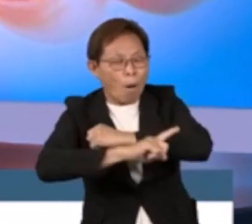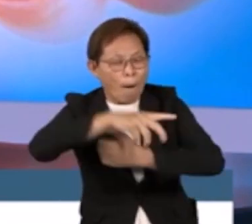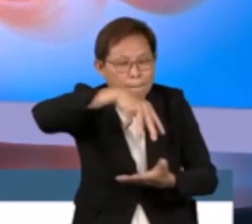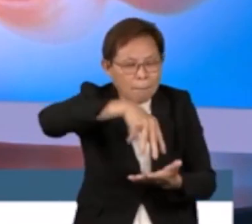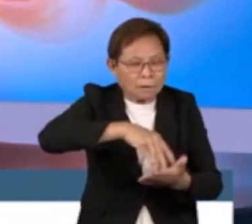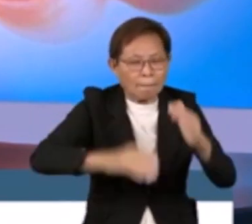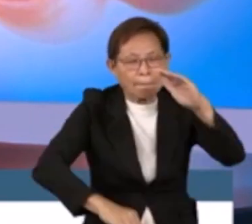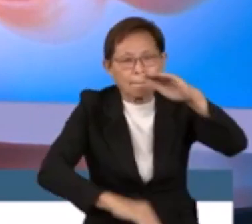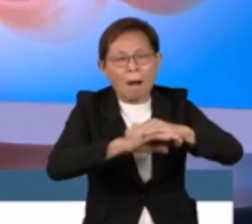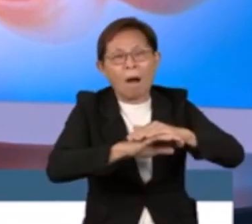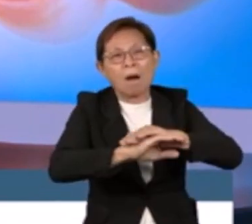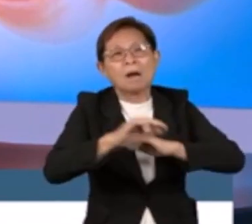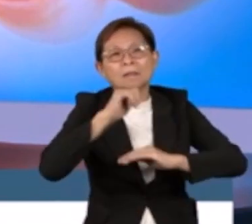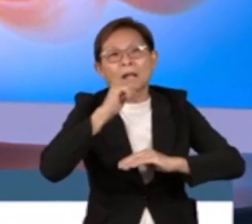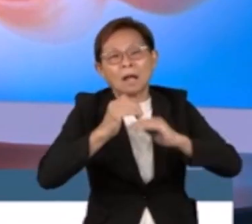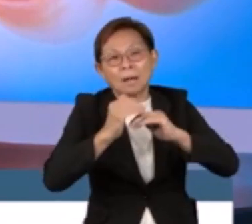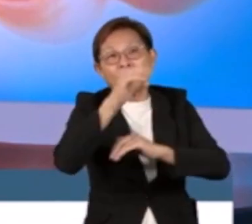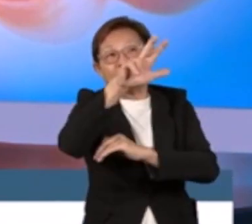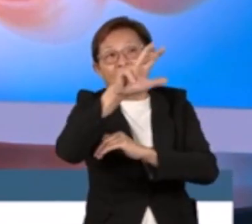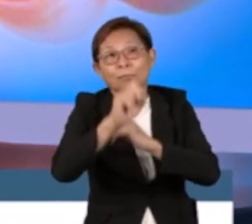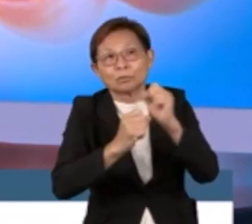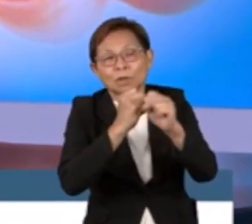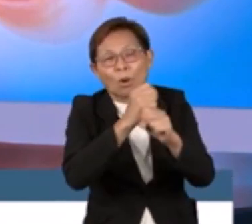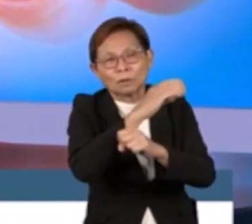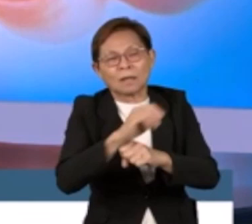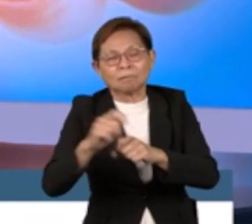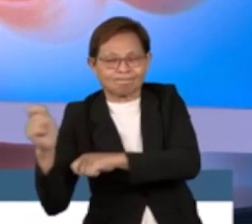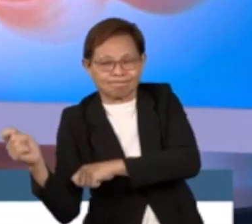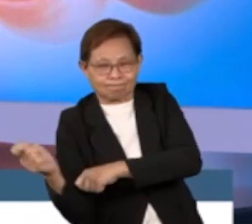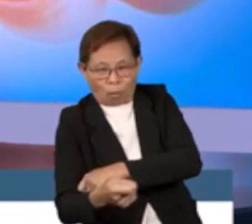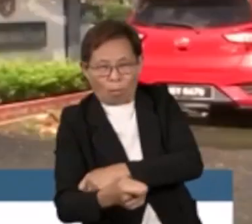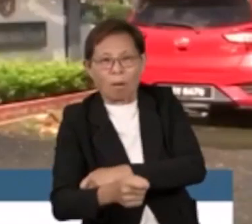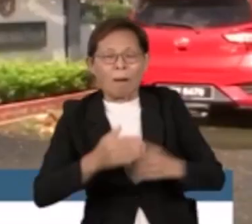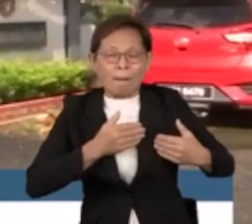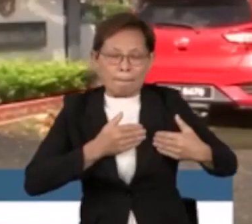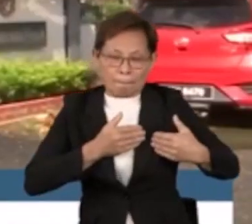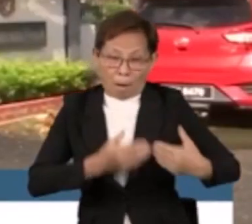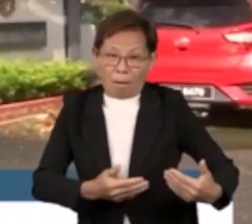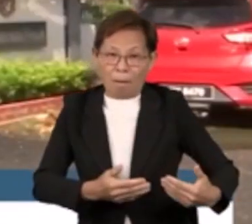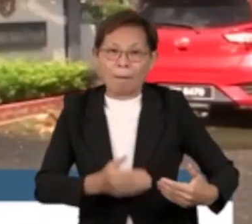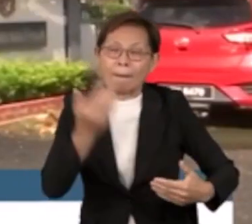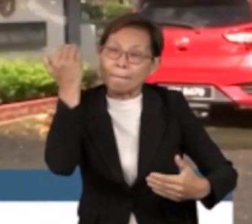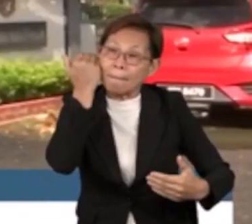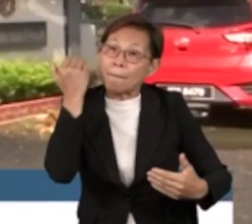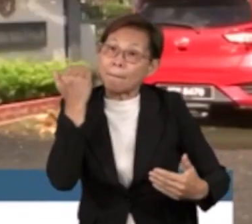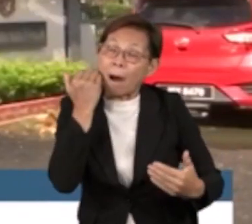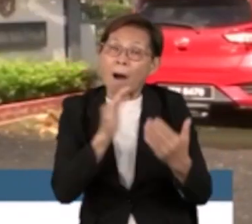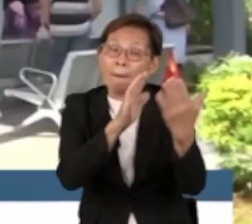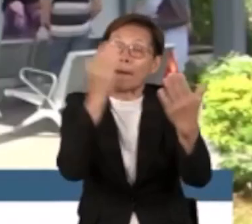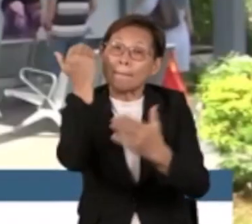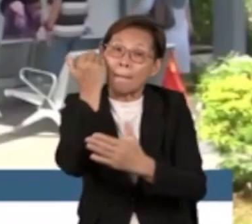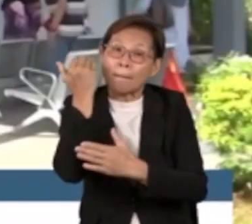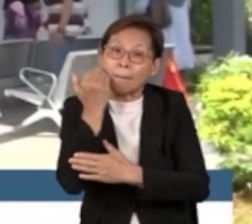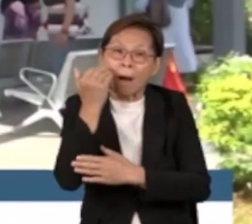penjara maksimum tidak lebih 30 tahun selain sebab pengakuan dibuat dihadapan magister